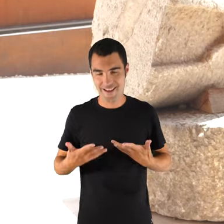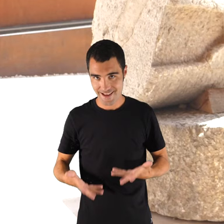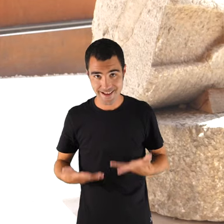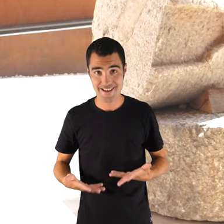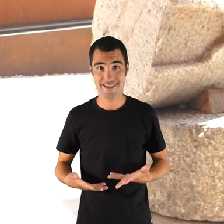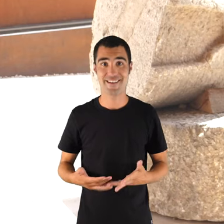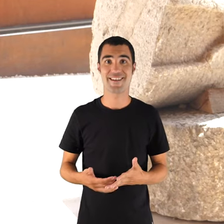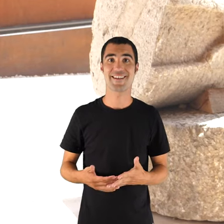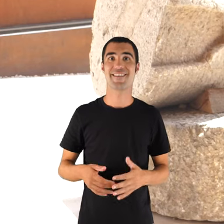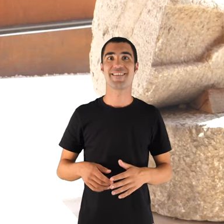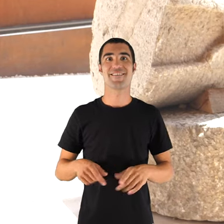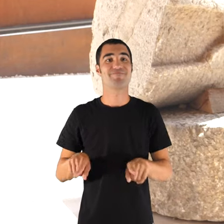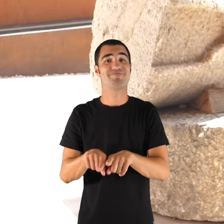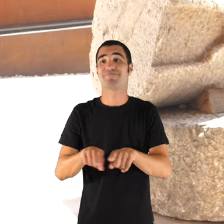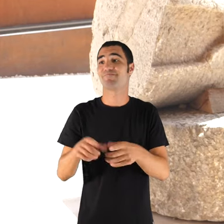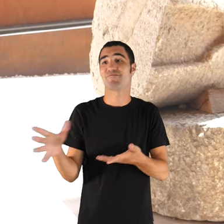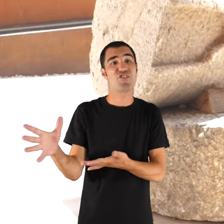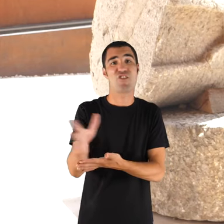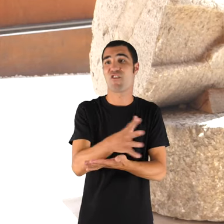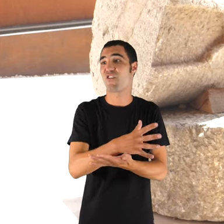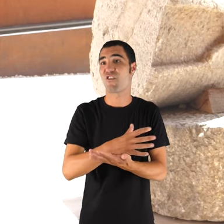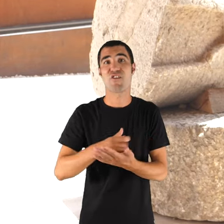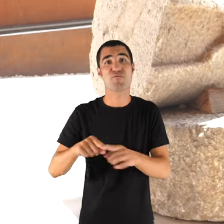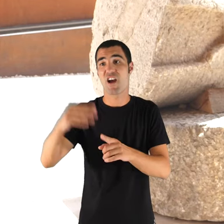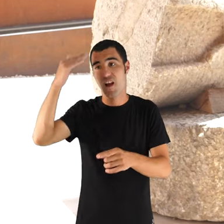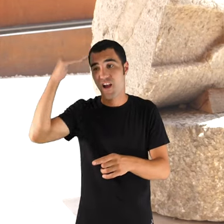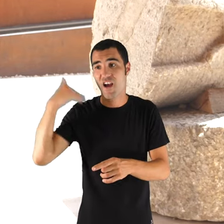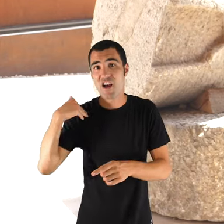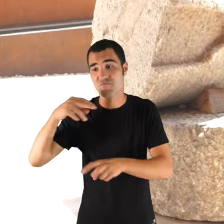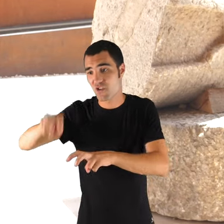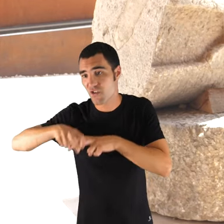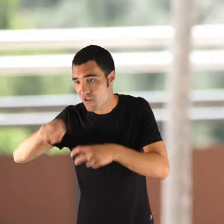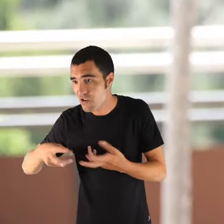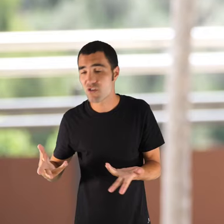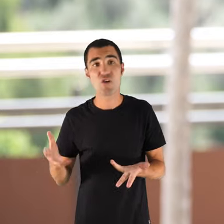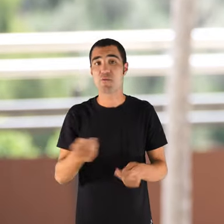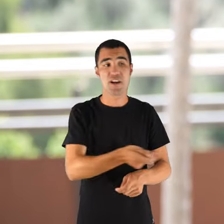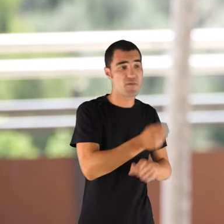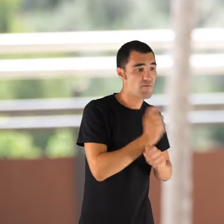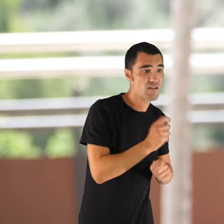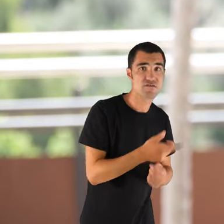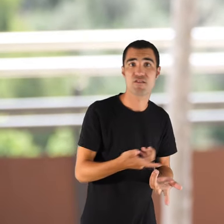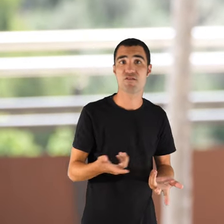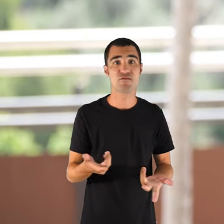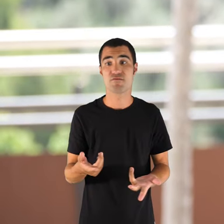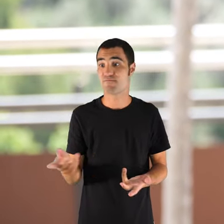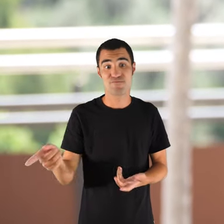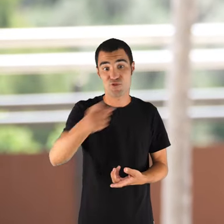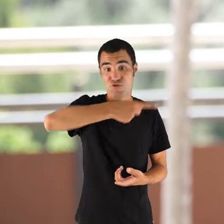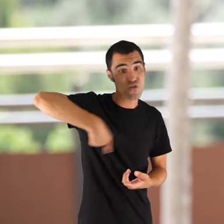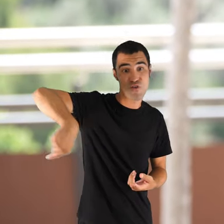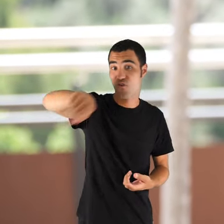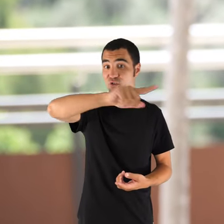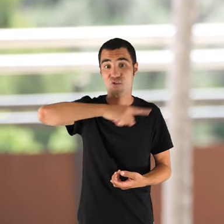com tot, com pagès o com pescador, pues, tots aquells